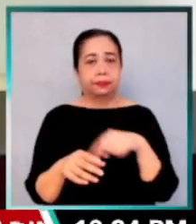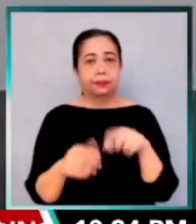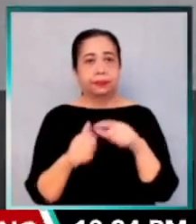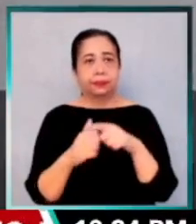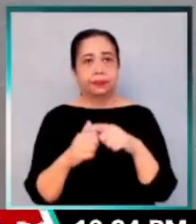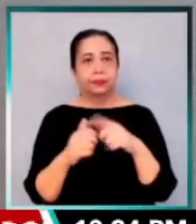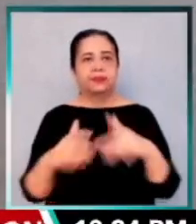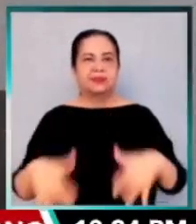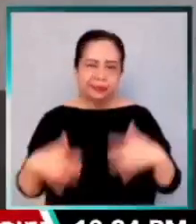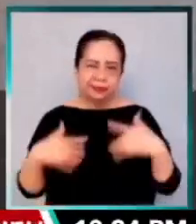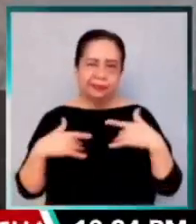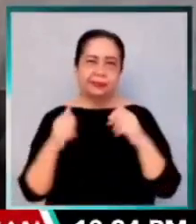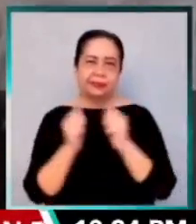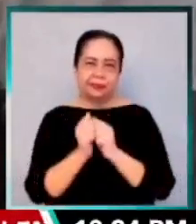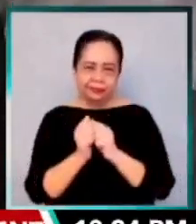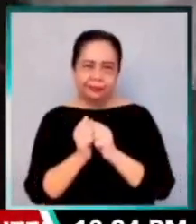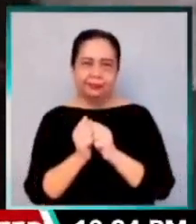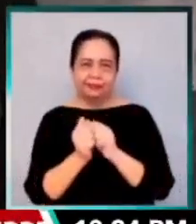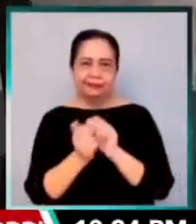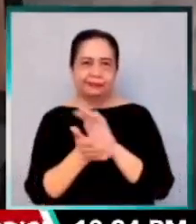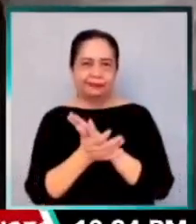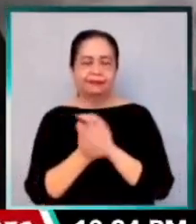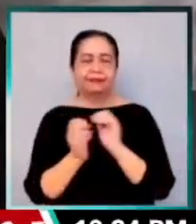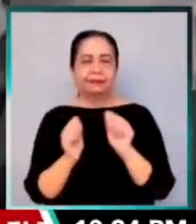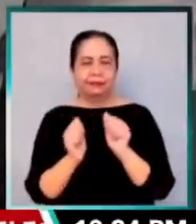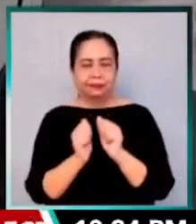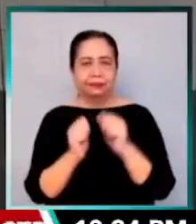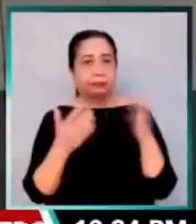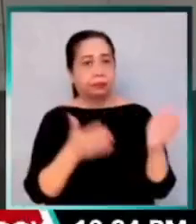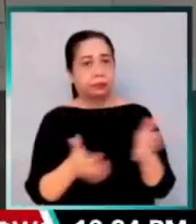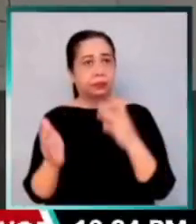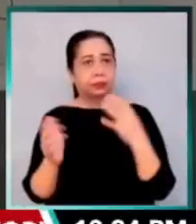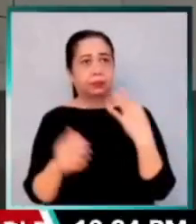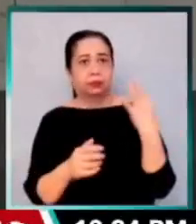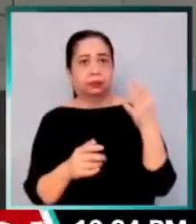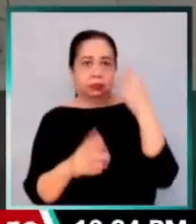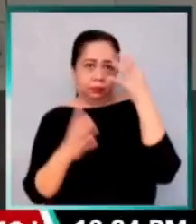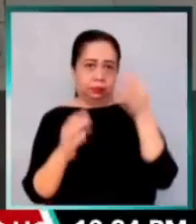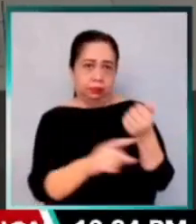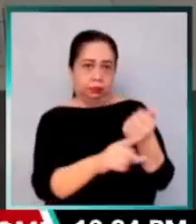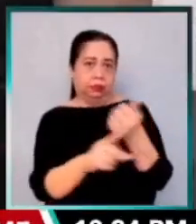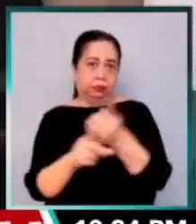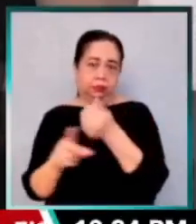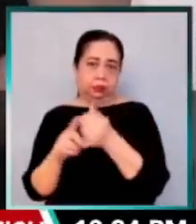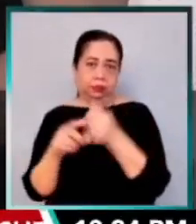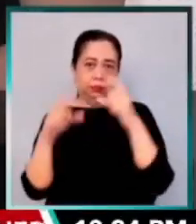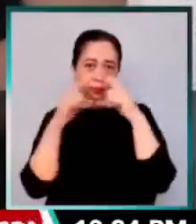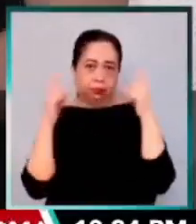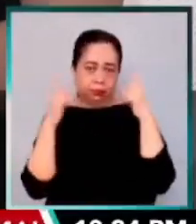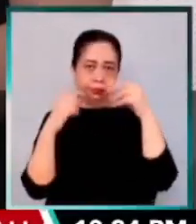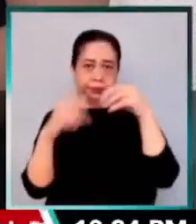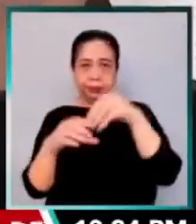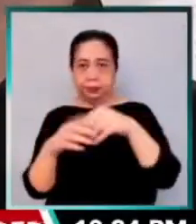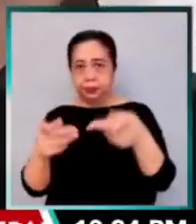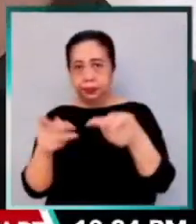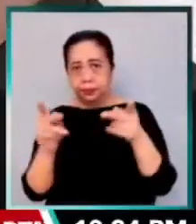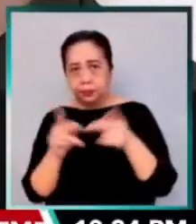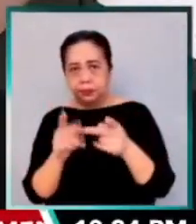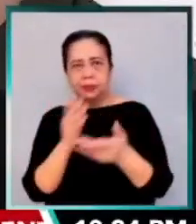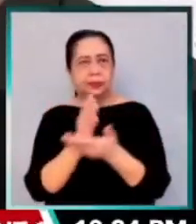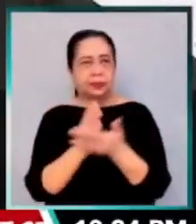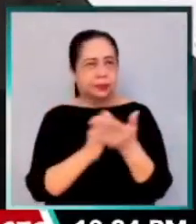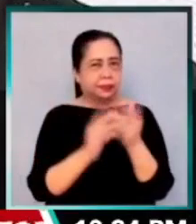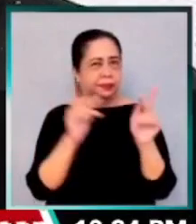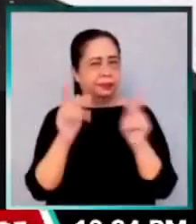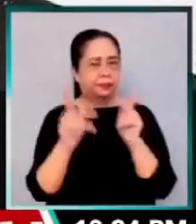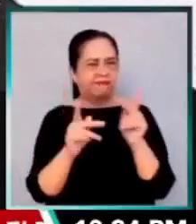virus. Pero sa kabila ng planong gawing voluntaryo na lamang ang pagsusuot ng face mask indoors, may ilang mga kapuso na pipiliin pa